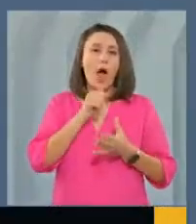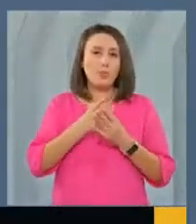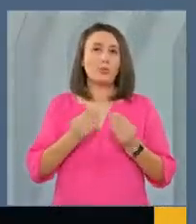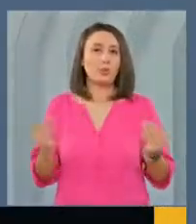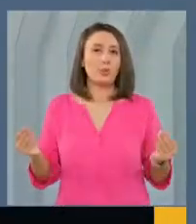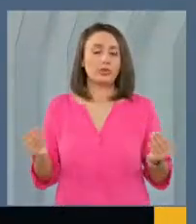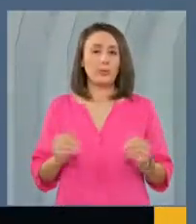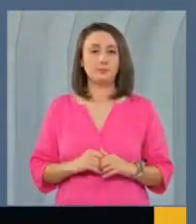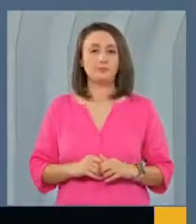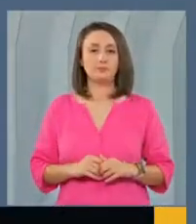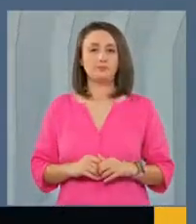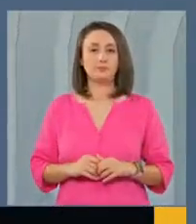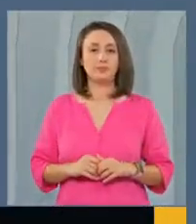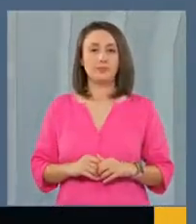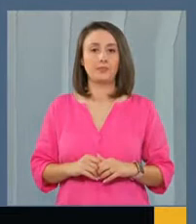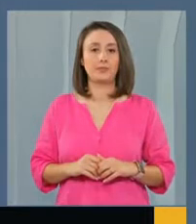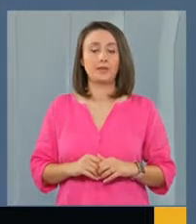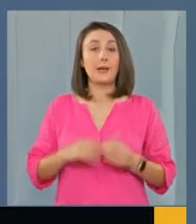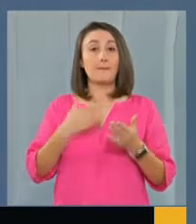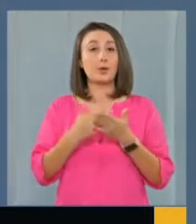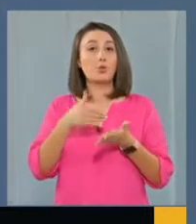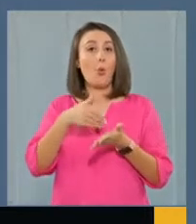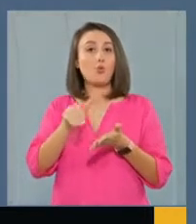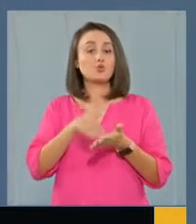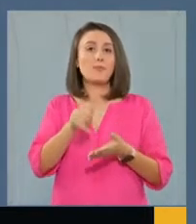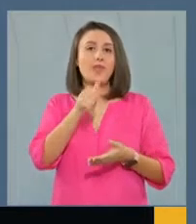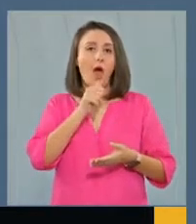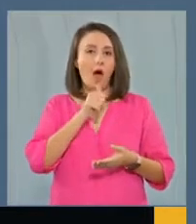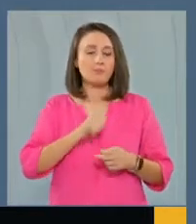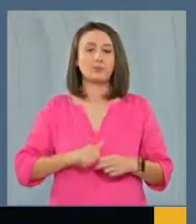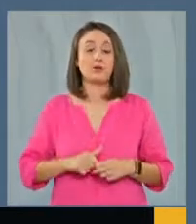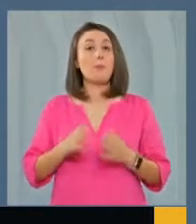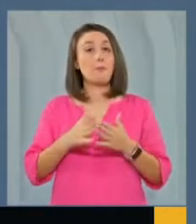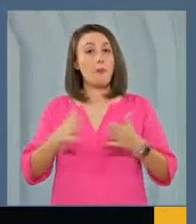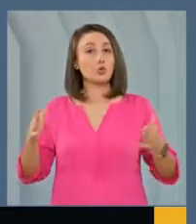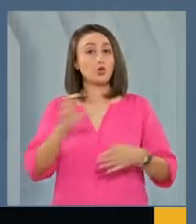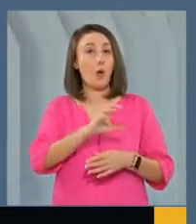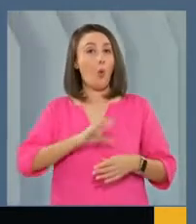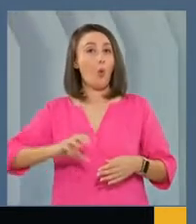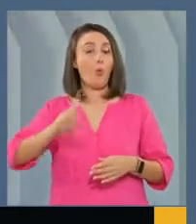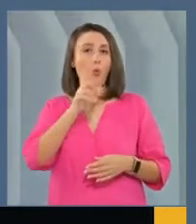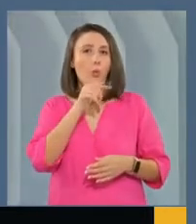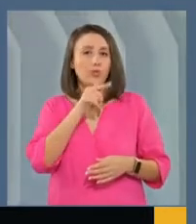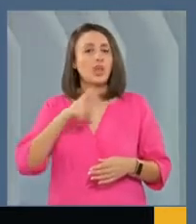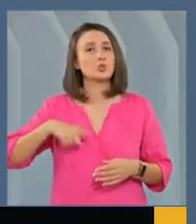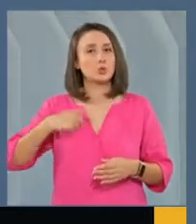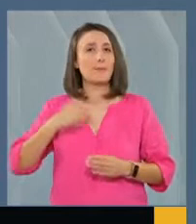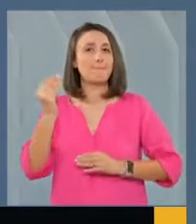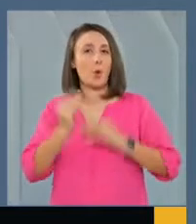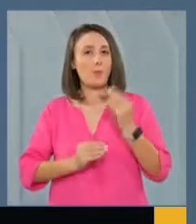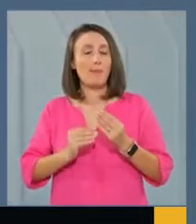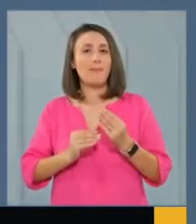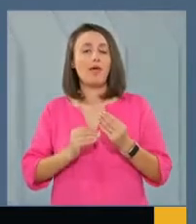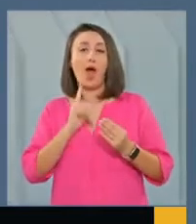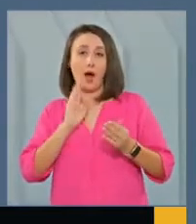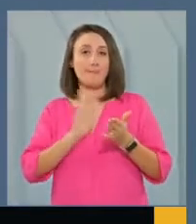privește alimentarea cu apă potabilă a populației, majoritatea zonelor care au probleme, deficiențe și unde s-au implementat câteva